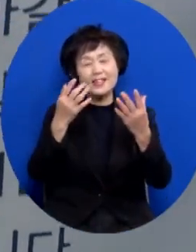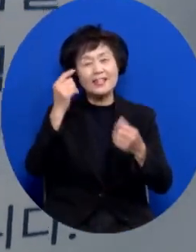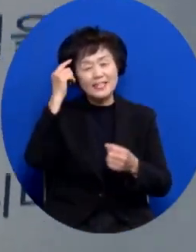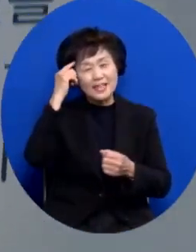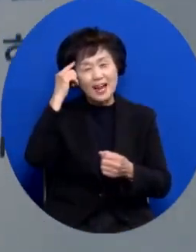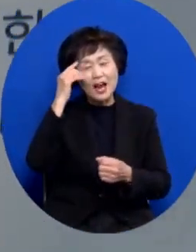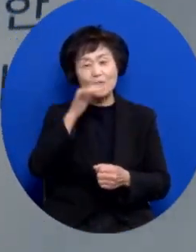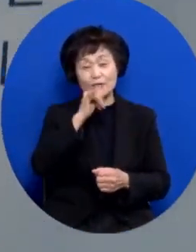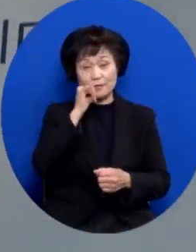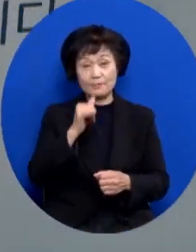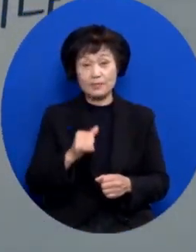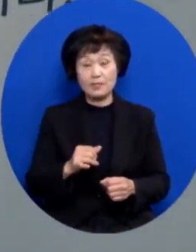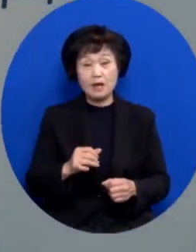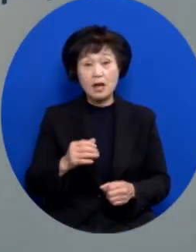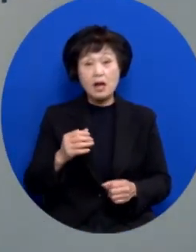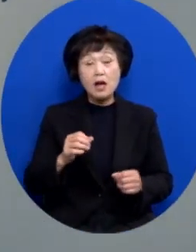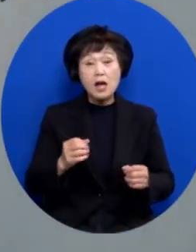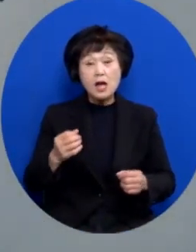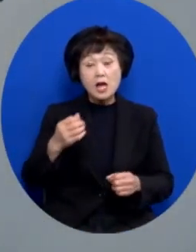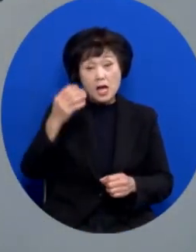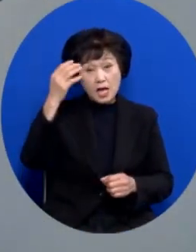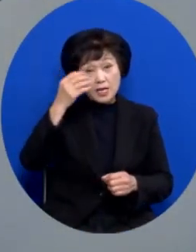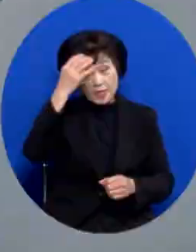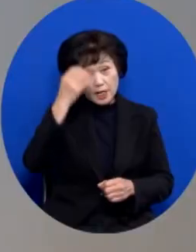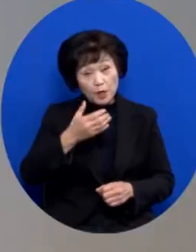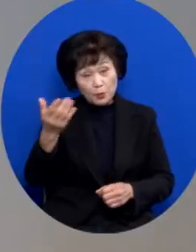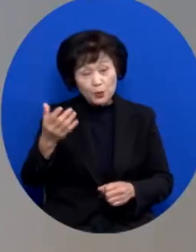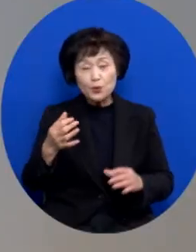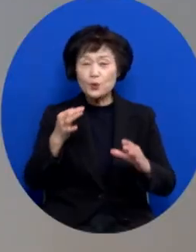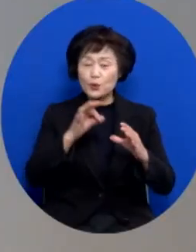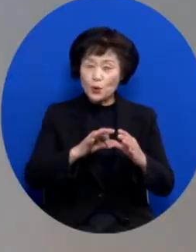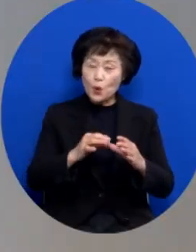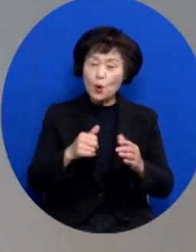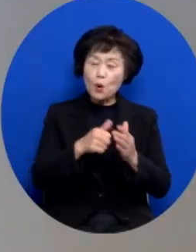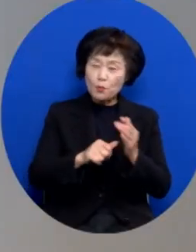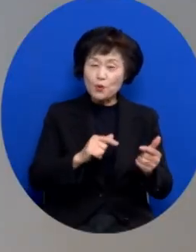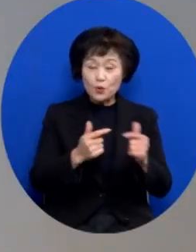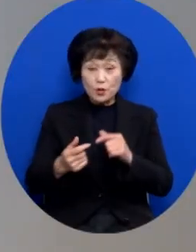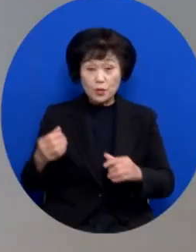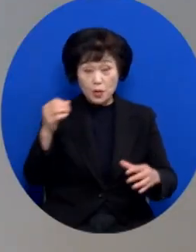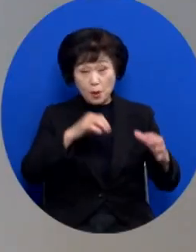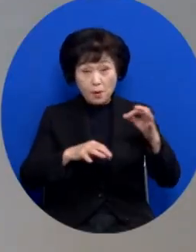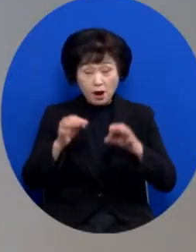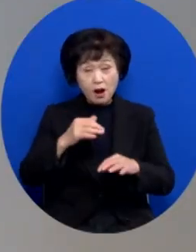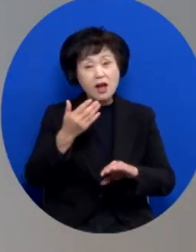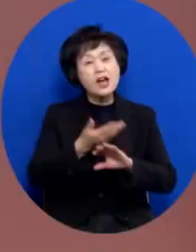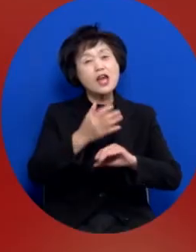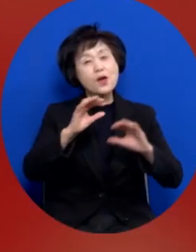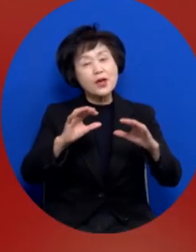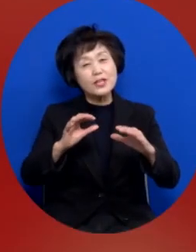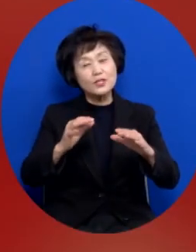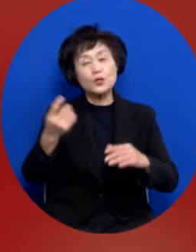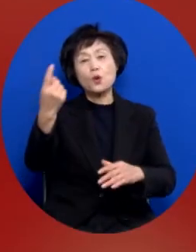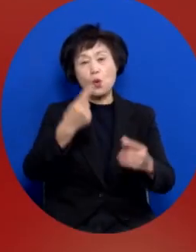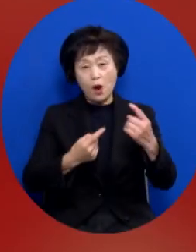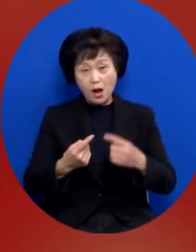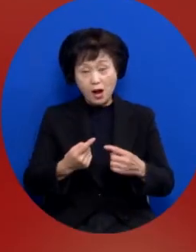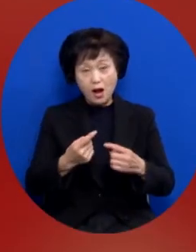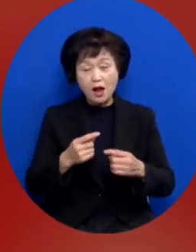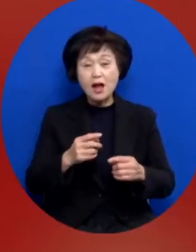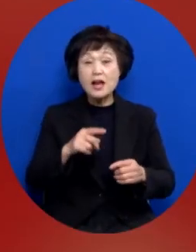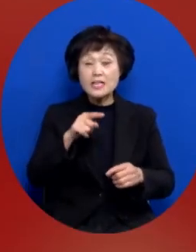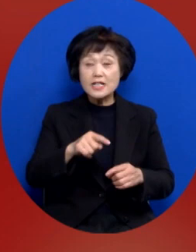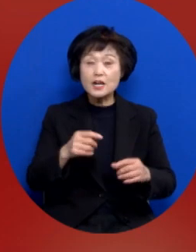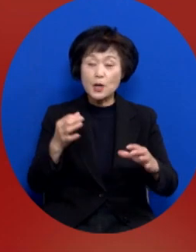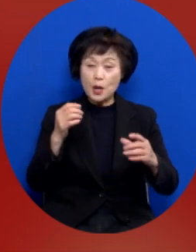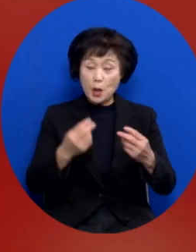물품들과 후원금이 전국 각지는 물론 해외에서까지 들어오고 있는 상황. 지난 2019년 산타 프로젝트를 통해